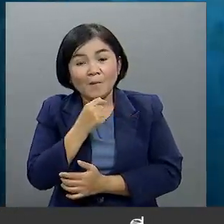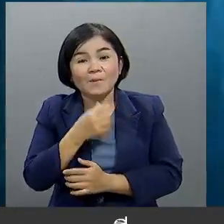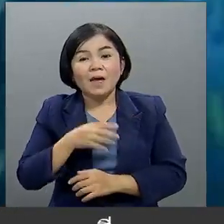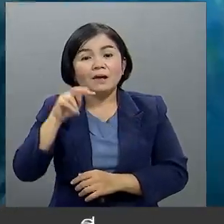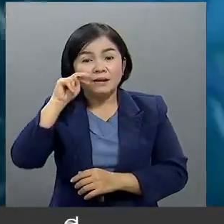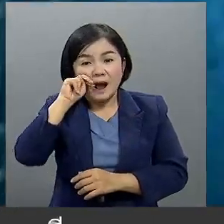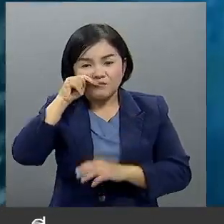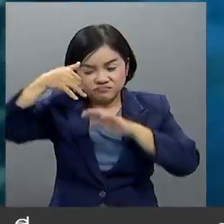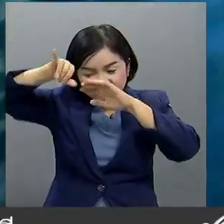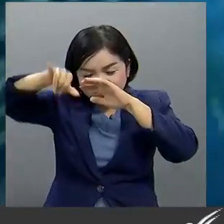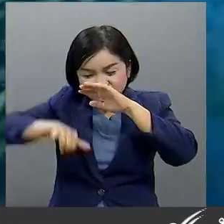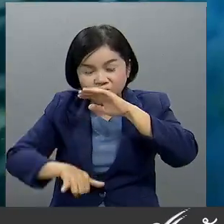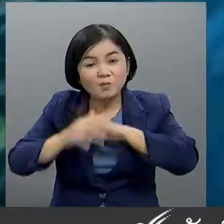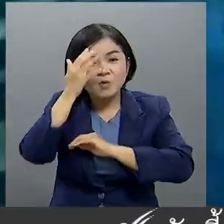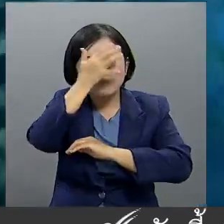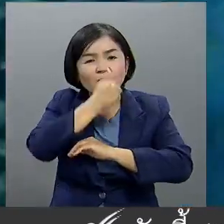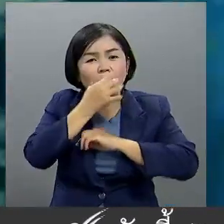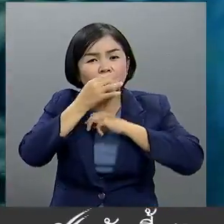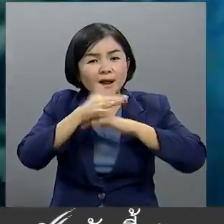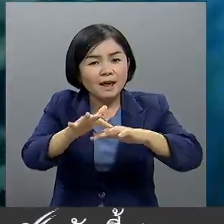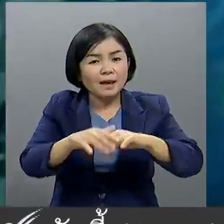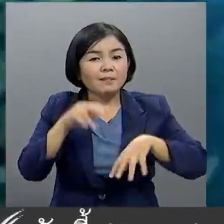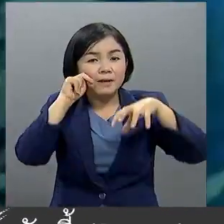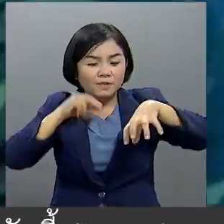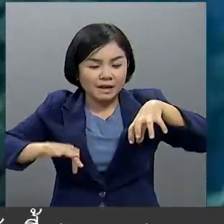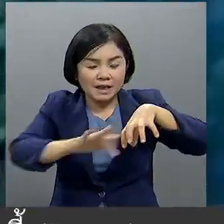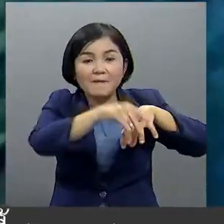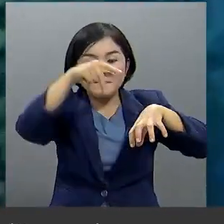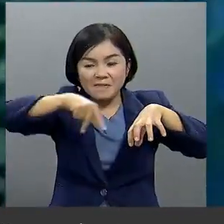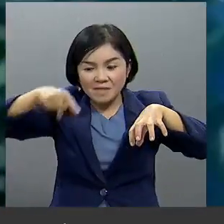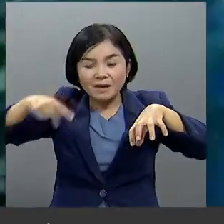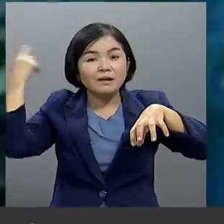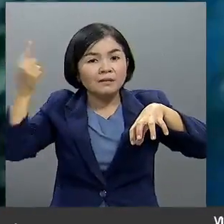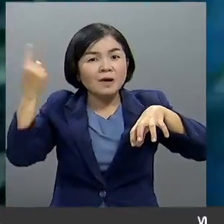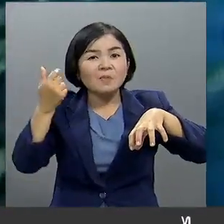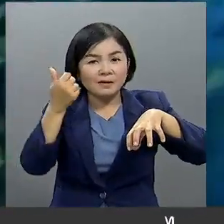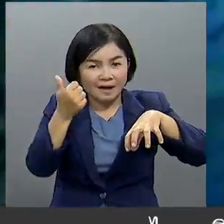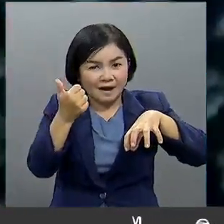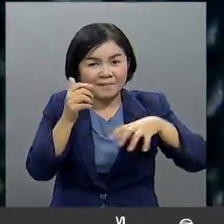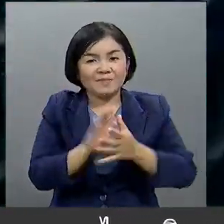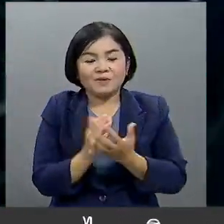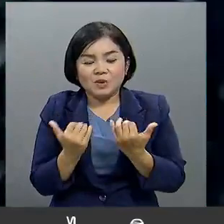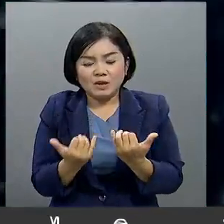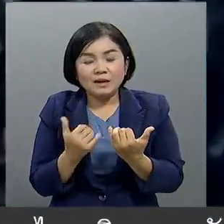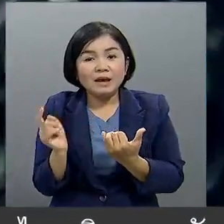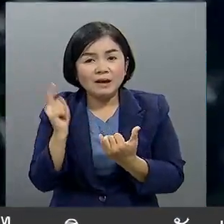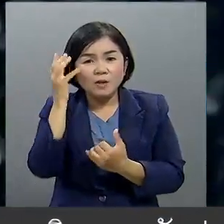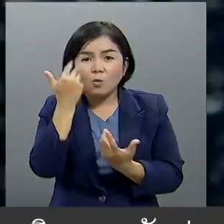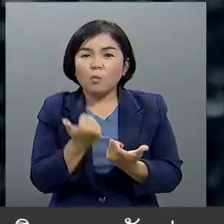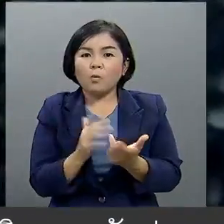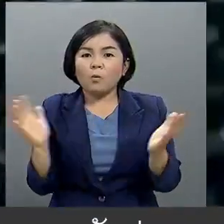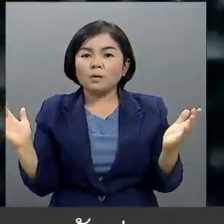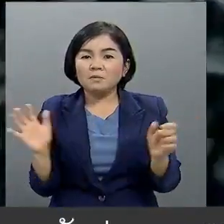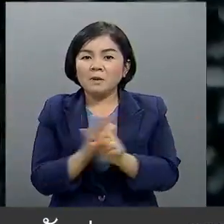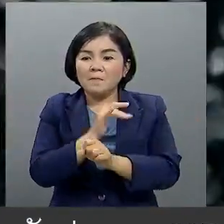ามใต้ท้องทะเลเกาะพีพีก็สามารถเดินทางมาเที่ยวที่เกาะพีพีได้นะคะช่วงนี้เขาบอกว่ามีความสมบูรณ์ของท้องทะเลเป็นอย่างม